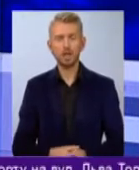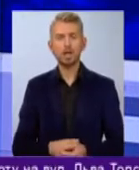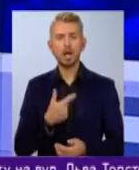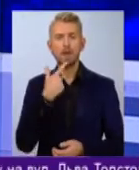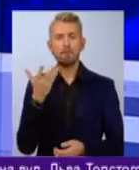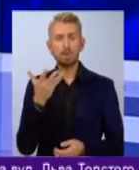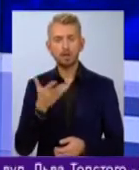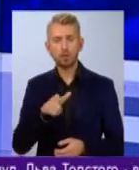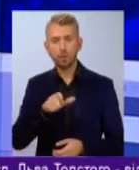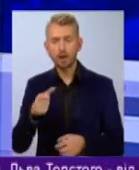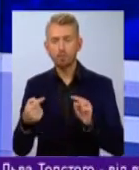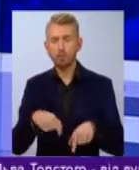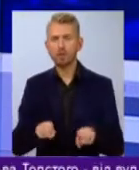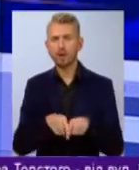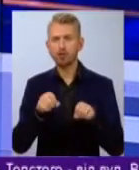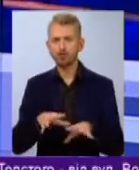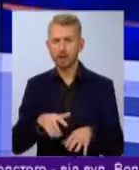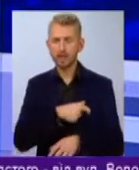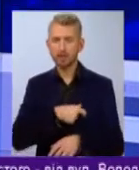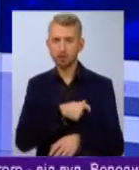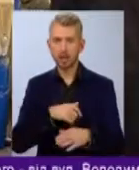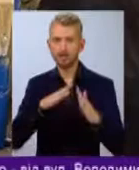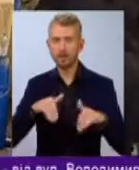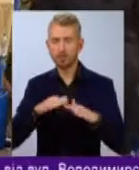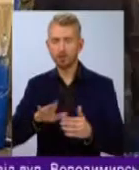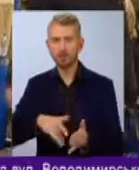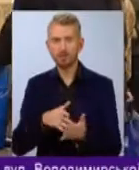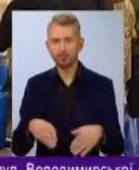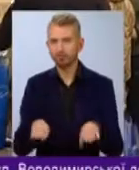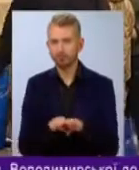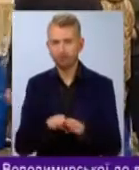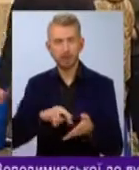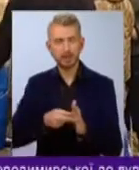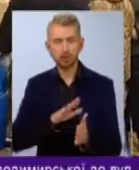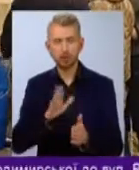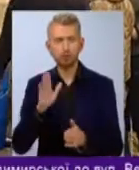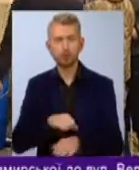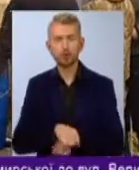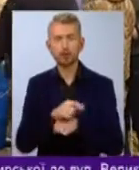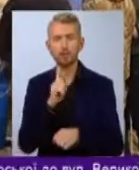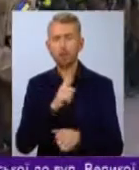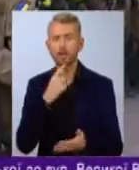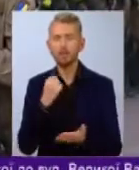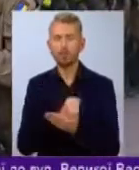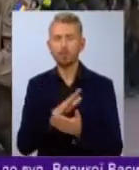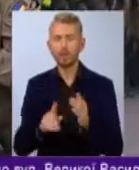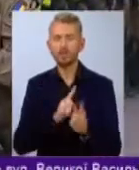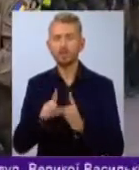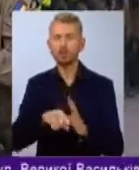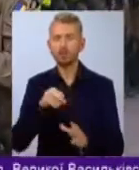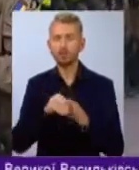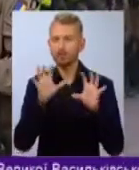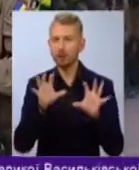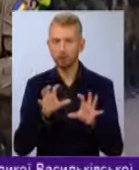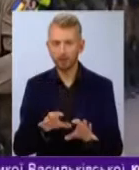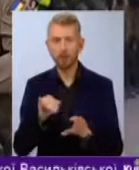Мітингувальники ж попри такі рішення депутатів наметове містечко згортати не планують. Протестуватимуть, доки не ухвалять і зміни у виборчому законодавстві,